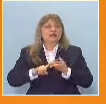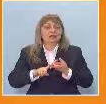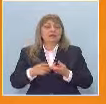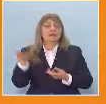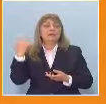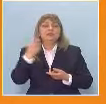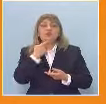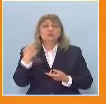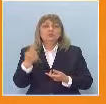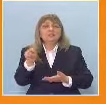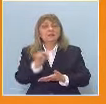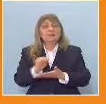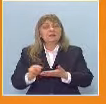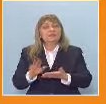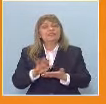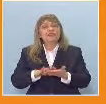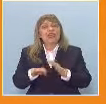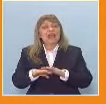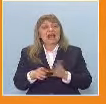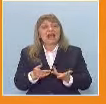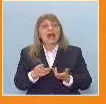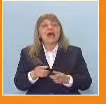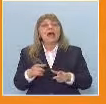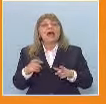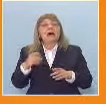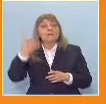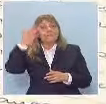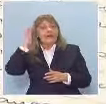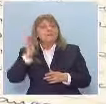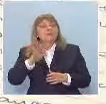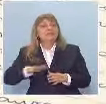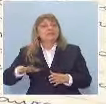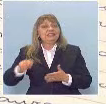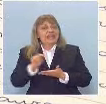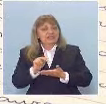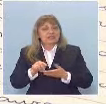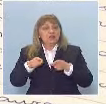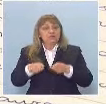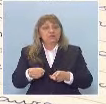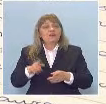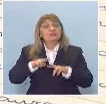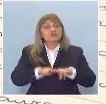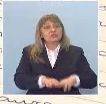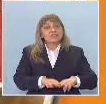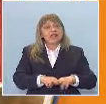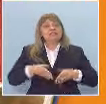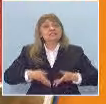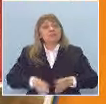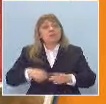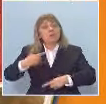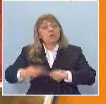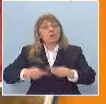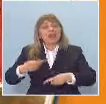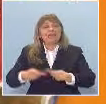«Мамино детенце» и украсяват ръкописа с илюстрации. И това съкровище ще остане за идните поколения в училището и ще им дава